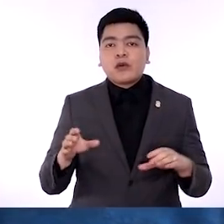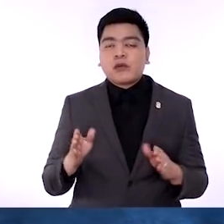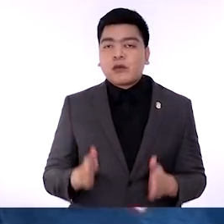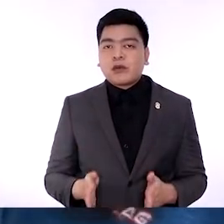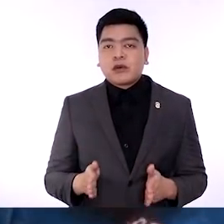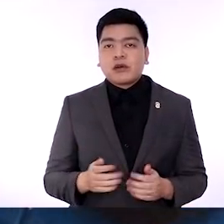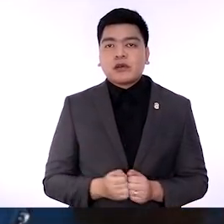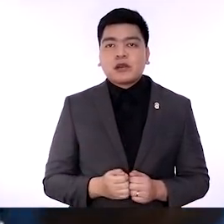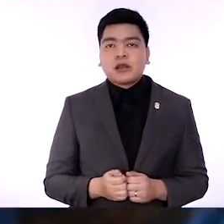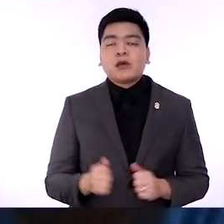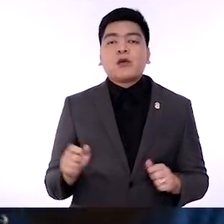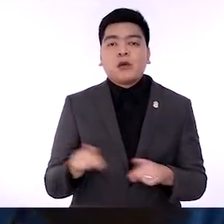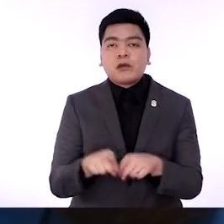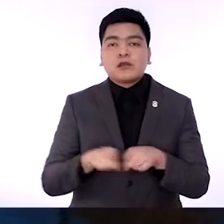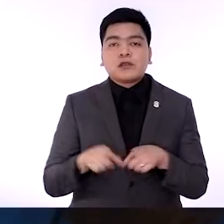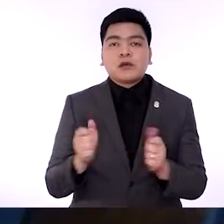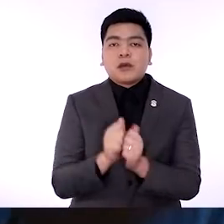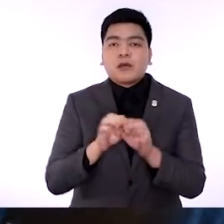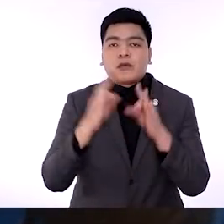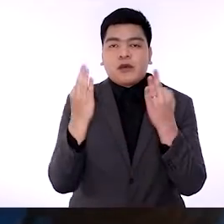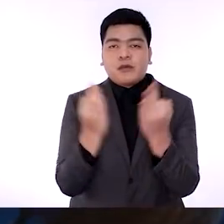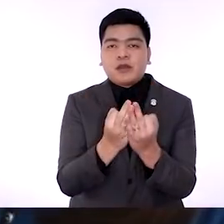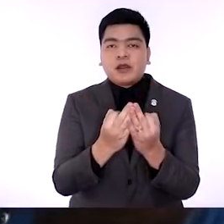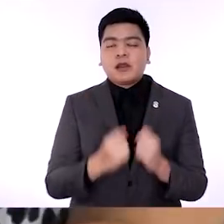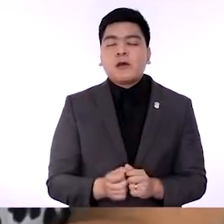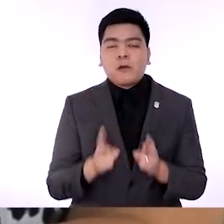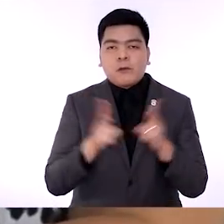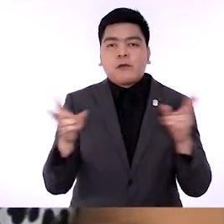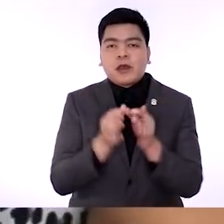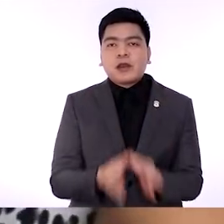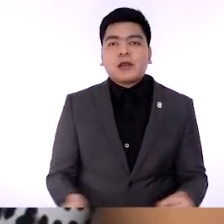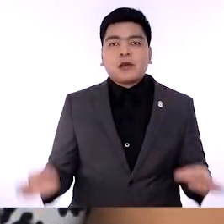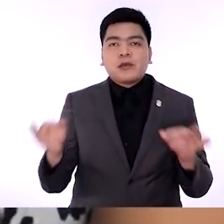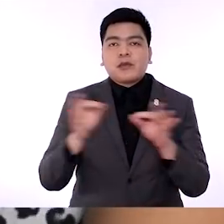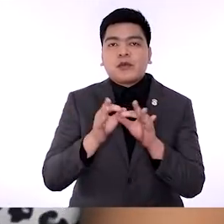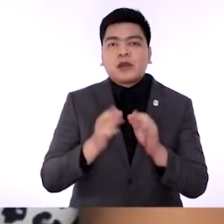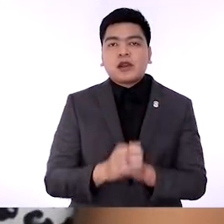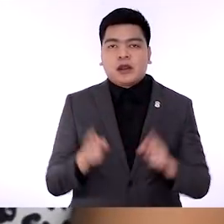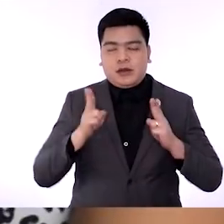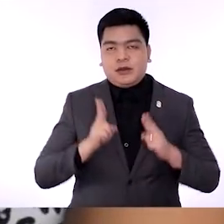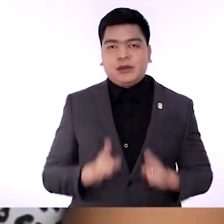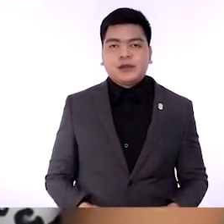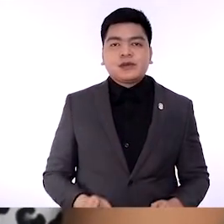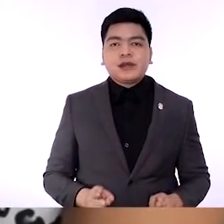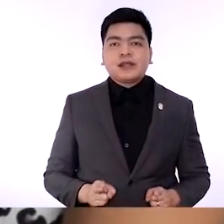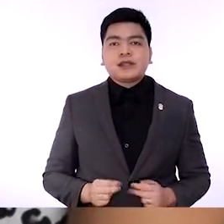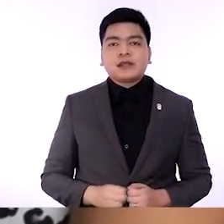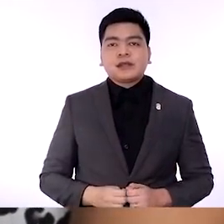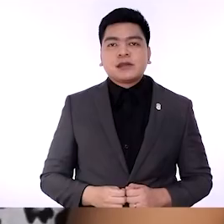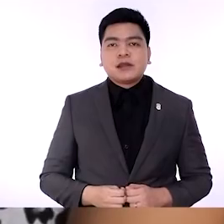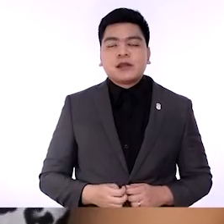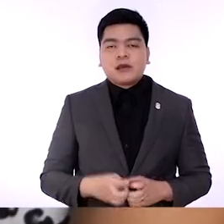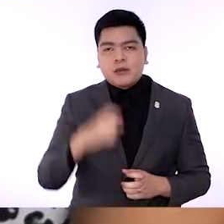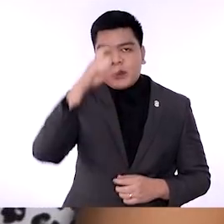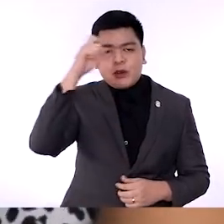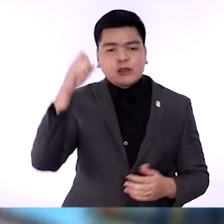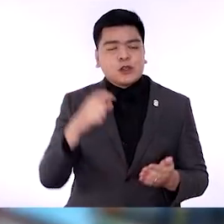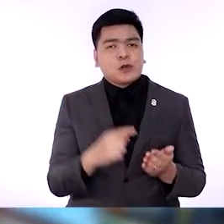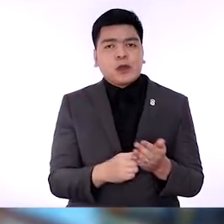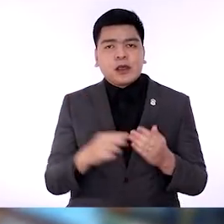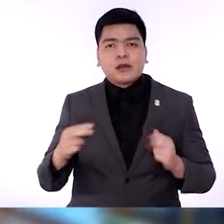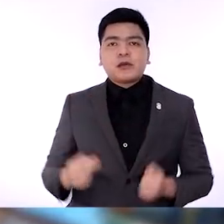maging ang aming sambahayan. Napakahalaga po ng kalusugan sapagkat ito po